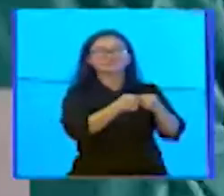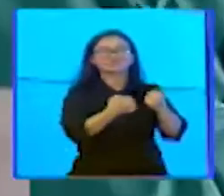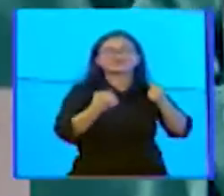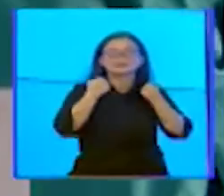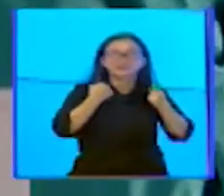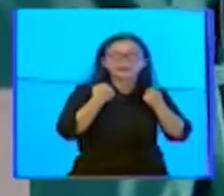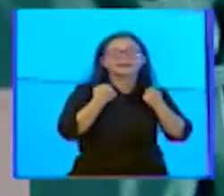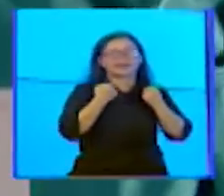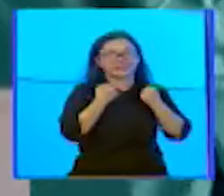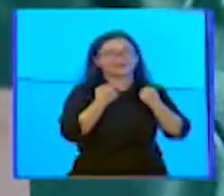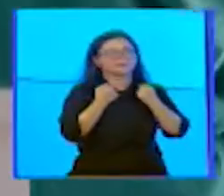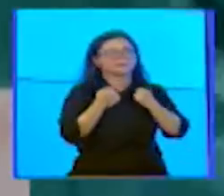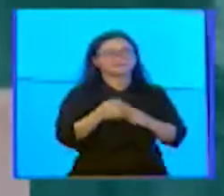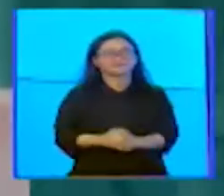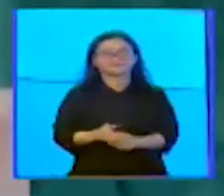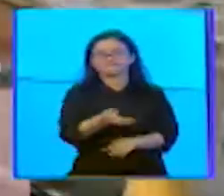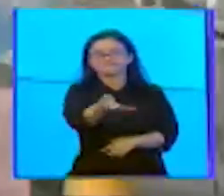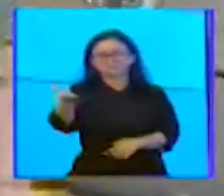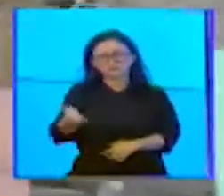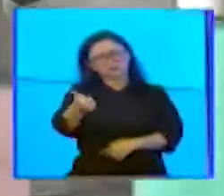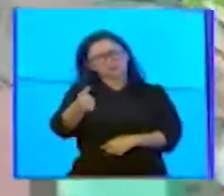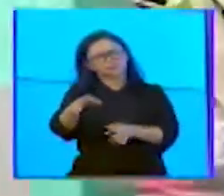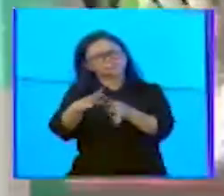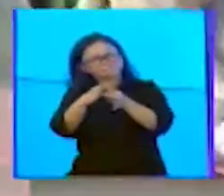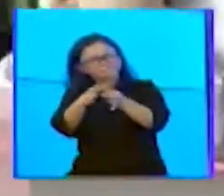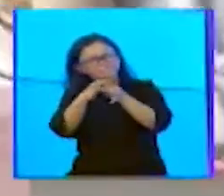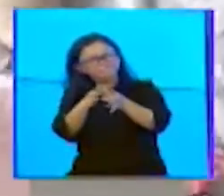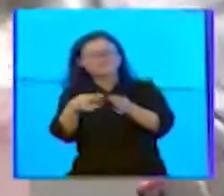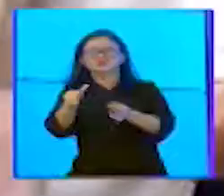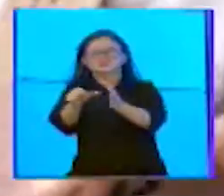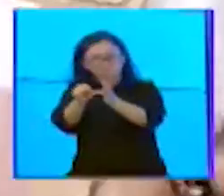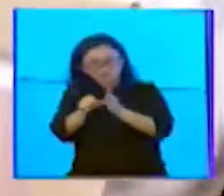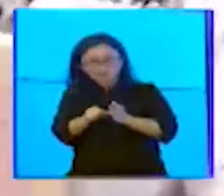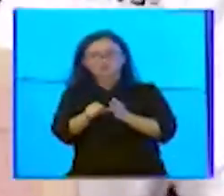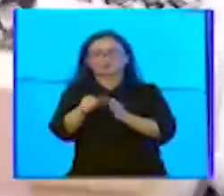melawan COVID-19. Pemirsa di rumah bisa ikut berpartisipasi melalui rekening